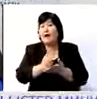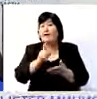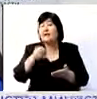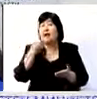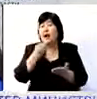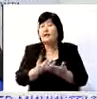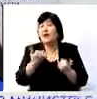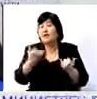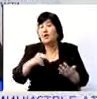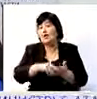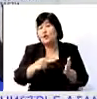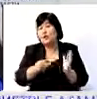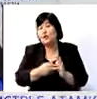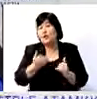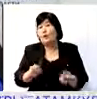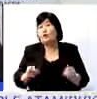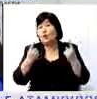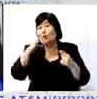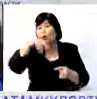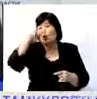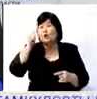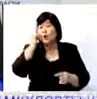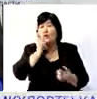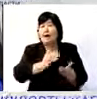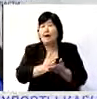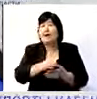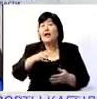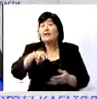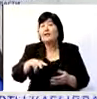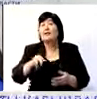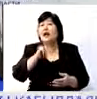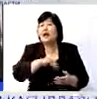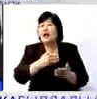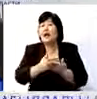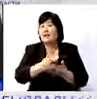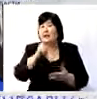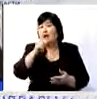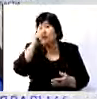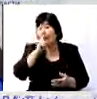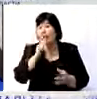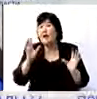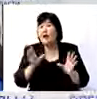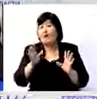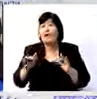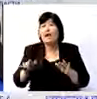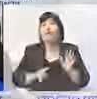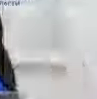жобасы аясында біз осы Ұлы Отан соғысының ардагерлеріне және де тыл ардагерлеріне бір айлық қамқорлық акциясын бастап отырмыз.